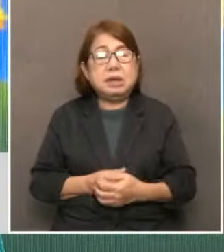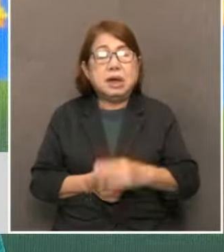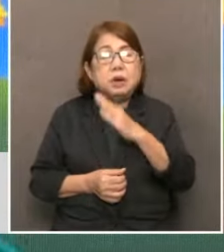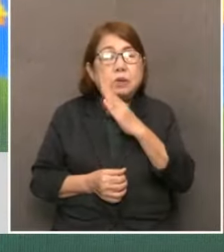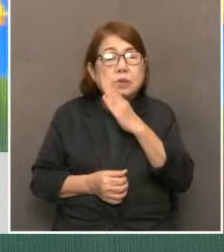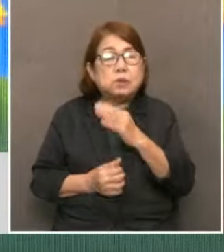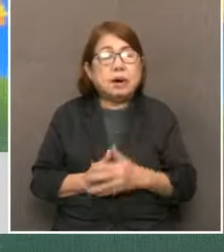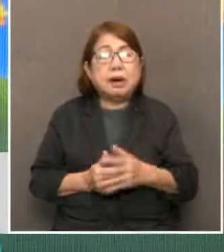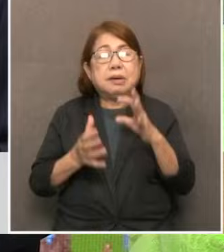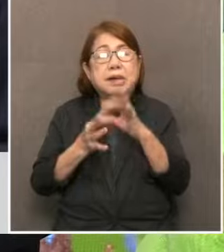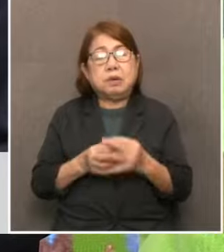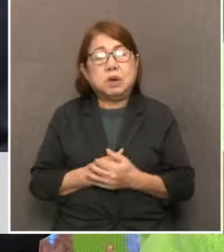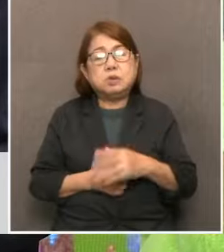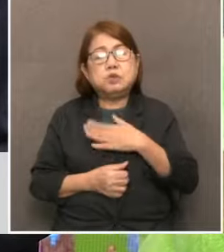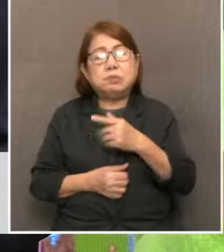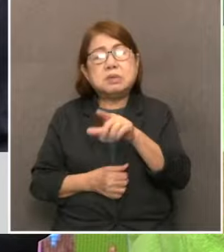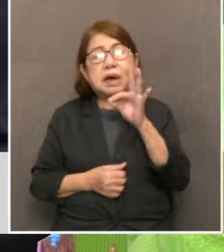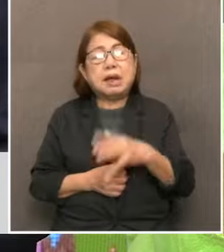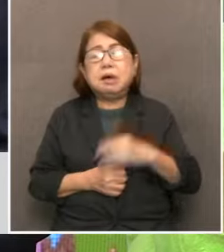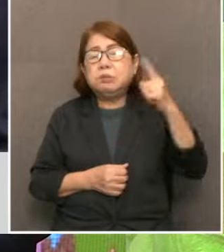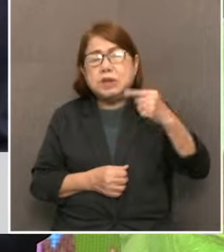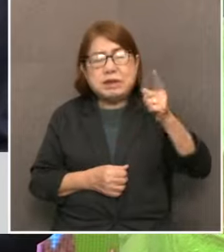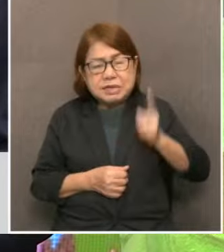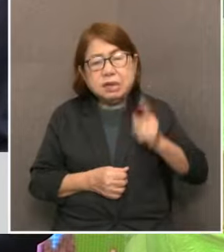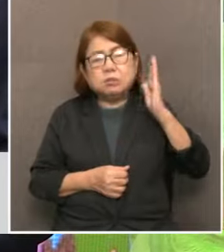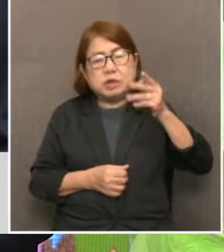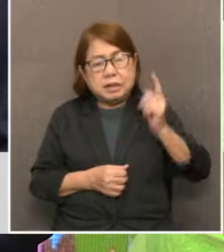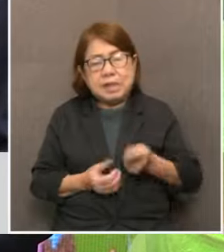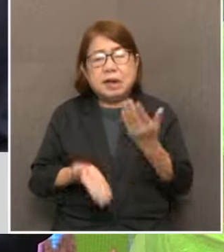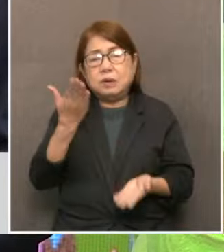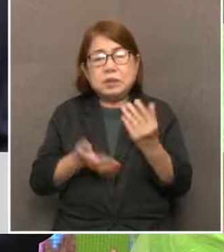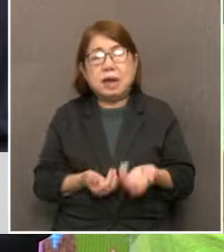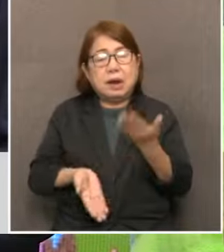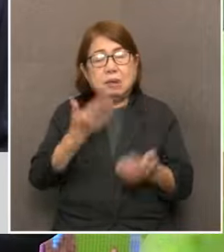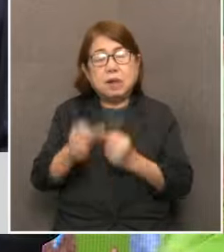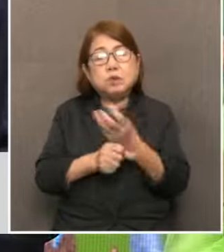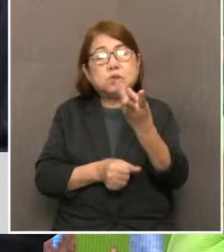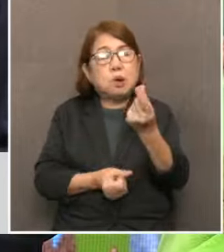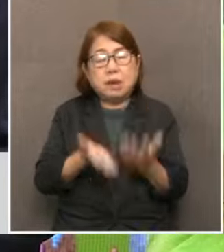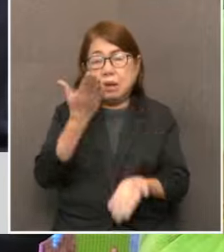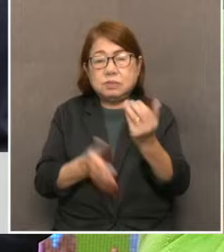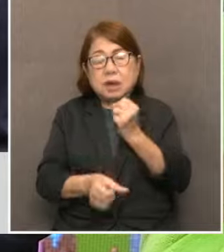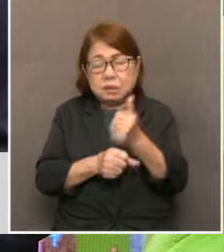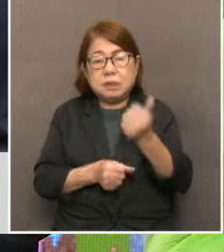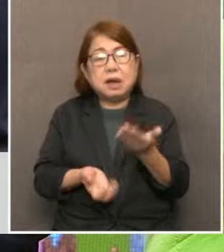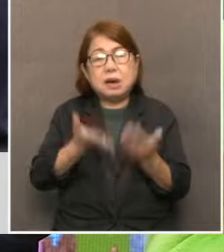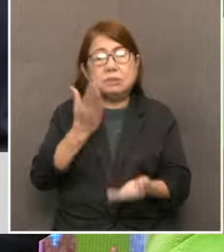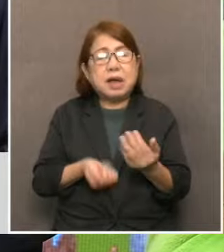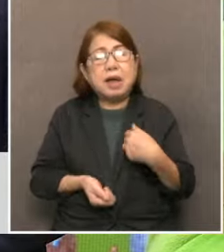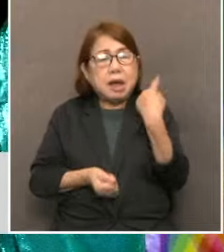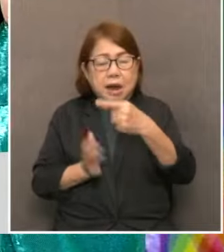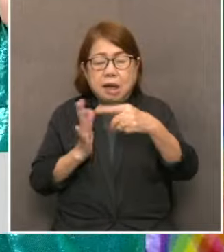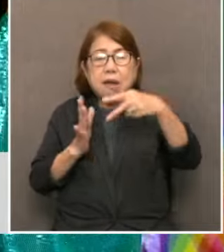จะต้องเป็นเพศทางเลือกชายจริงหญิงแท้หรือจริงๆแล้วมันไม่จำกัดอายุด้วยซ้ำใครๆเพศอะไรก็ทำได้